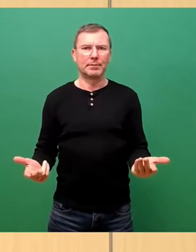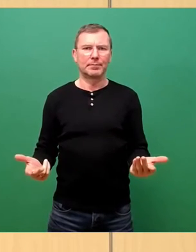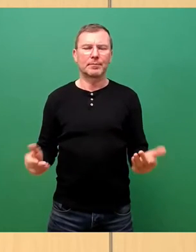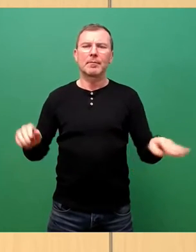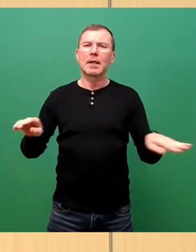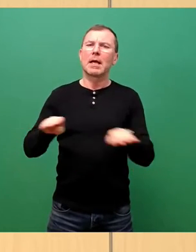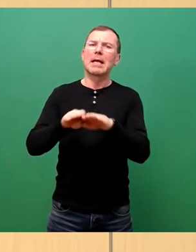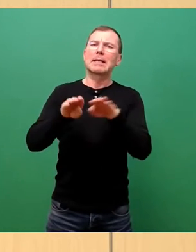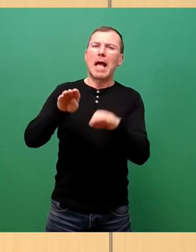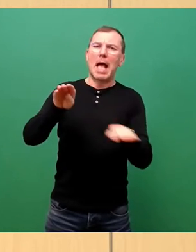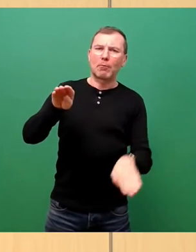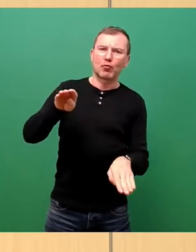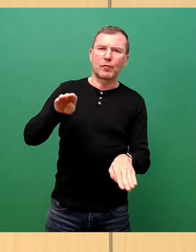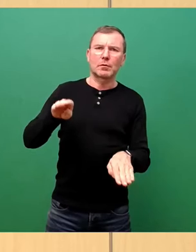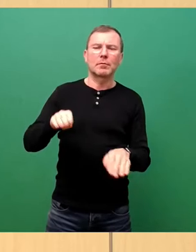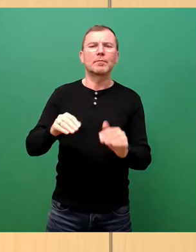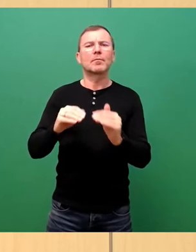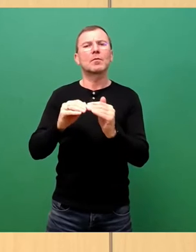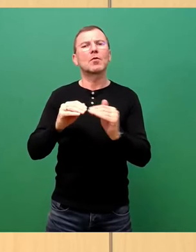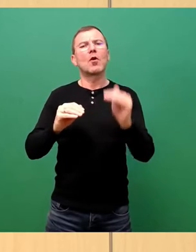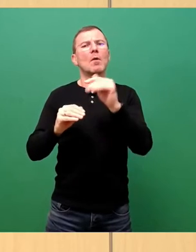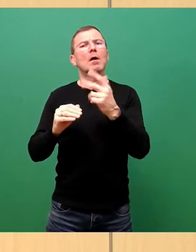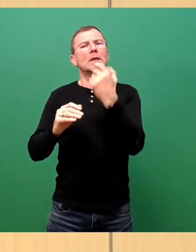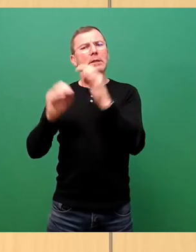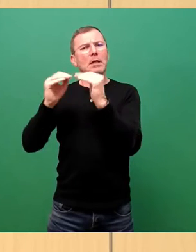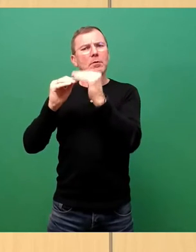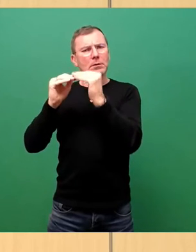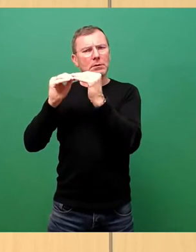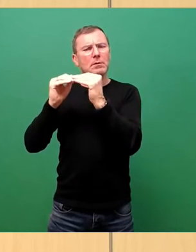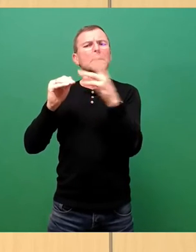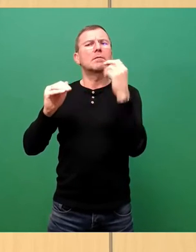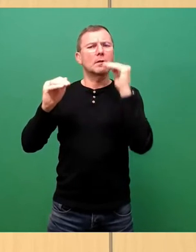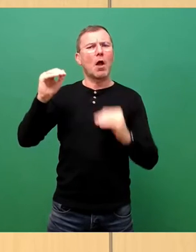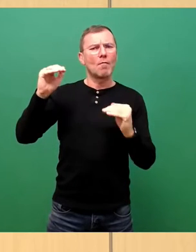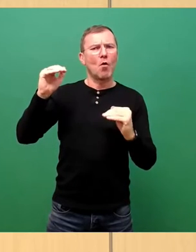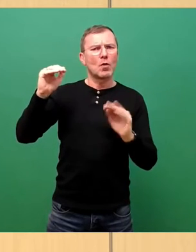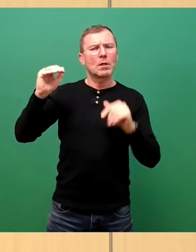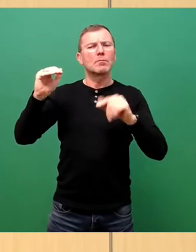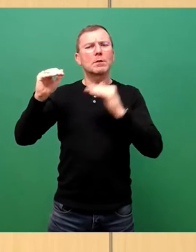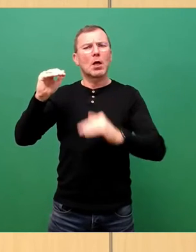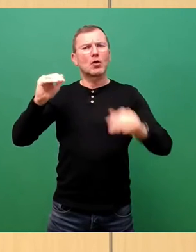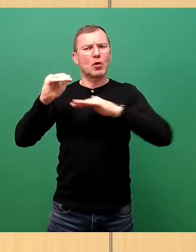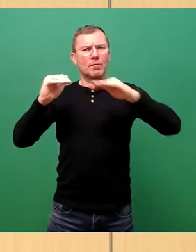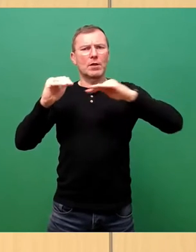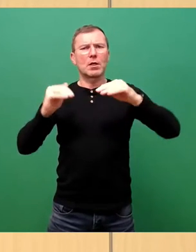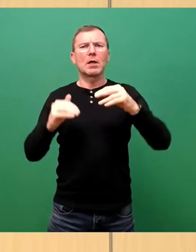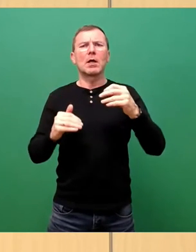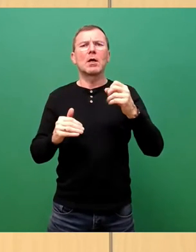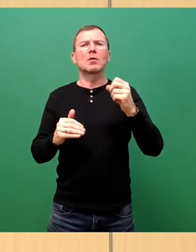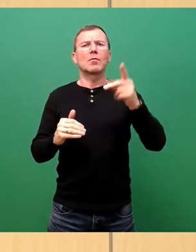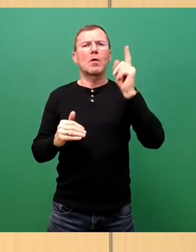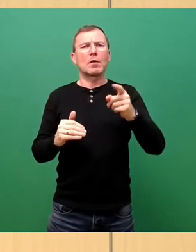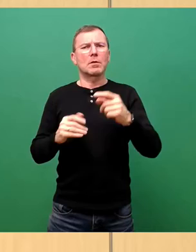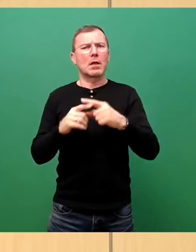jetzt hier vorgeschlagen ist, dass oberhalb der weiteren gültigen Bagatellgrenze von 20 Wohnungen bis zu einer Geschossfläche von 12.000 Quadratmeter zukünftig